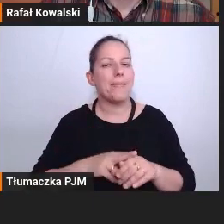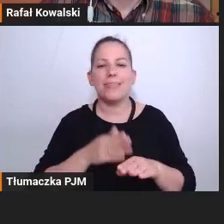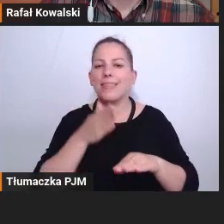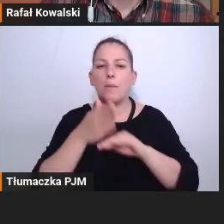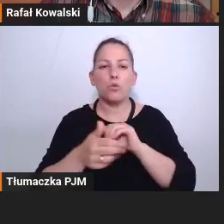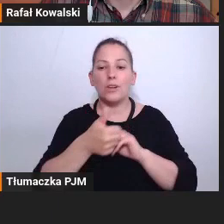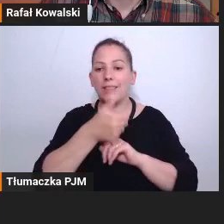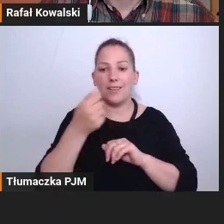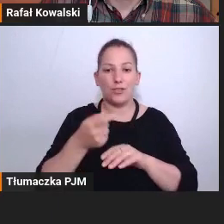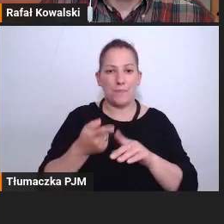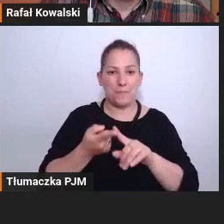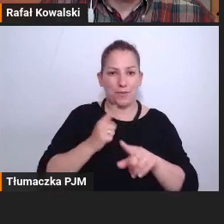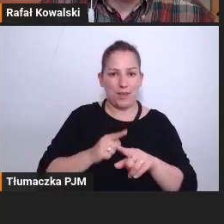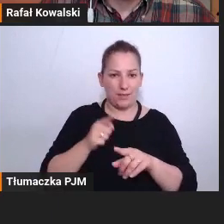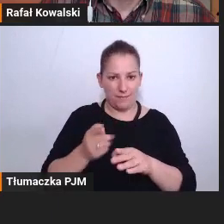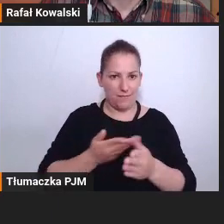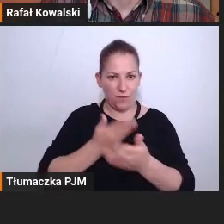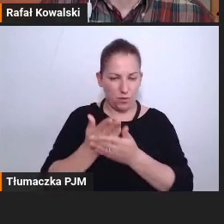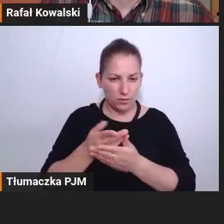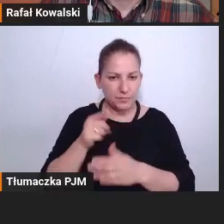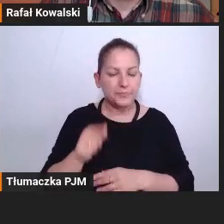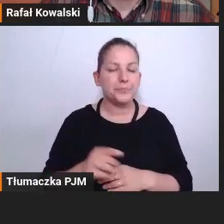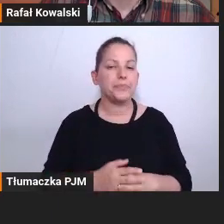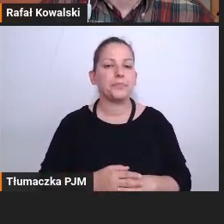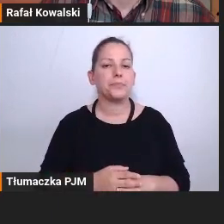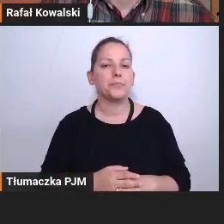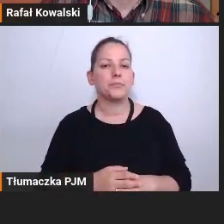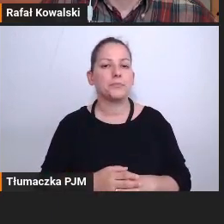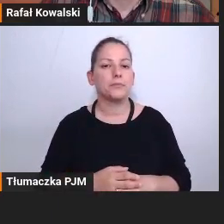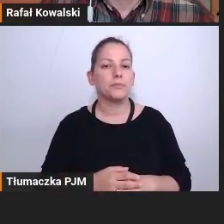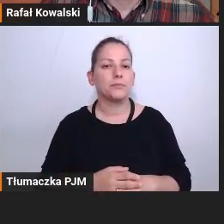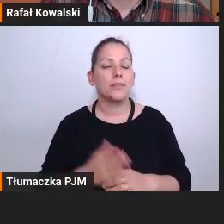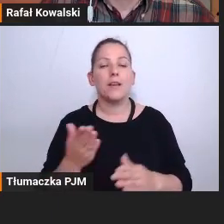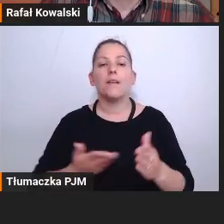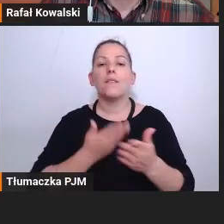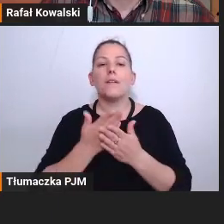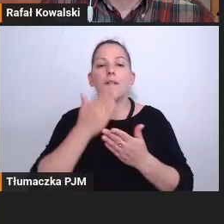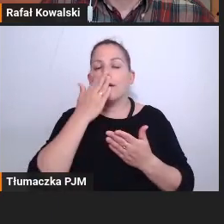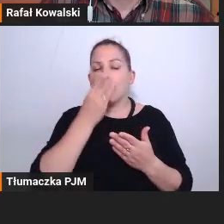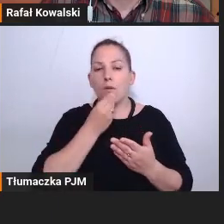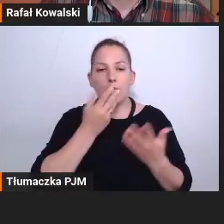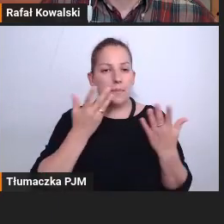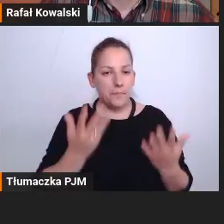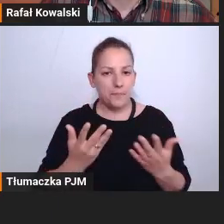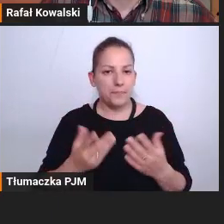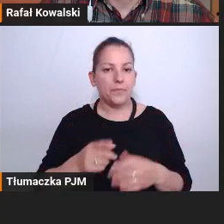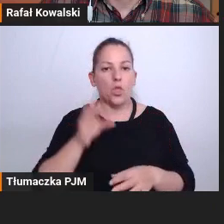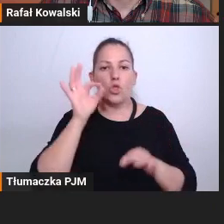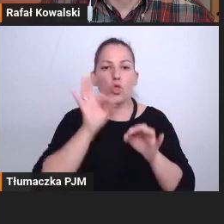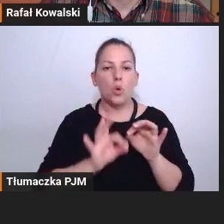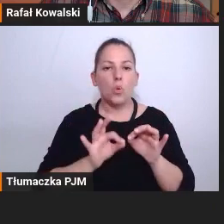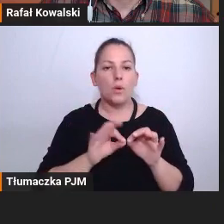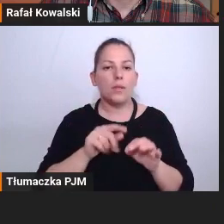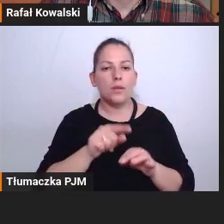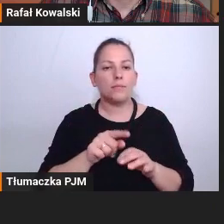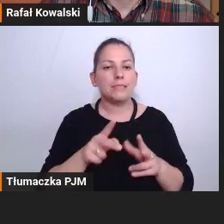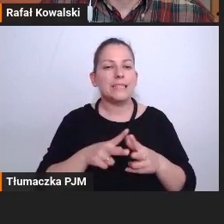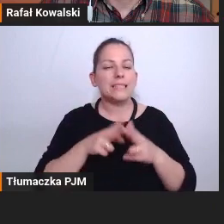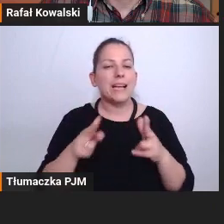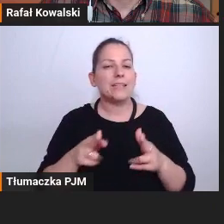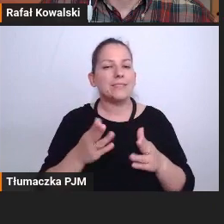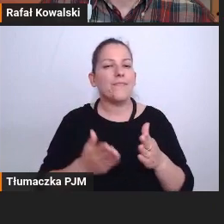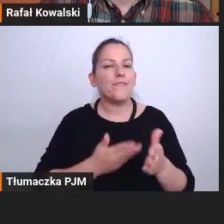jeden dzień taki wniosek możemy złożyć i wnioskowanie wygląda tak, że nam kodeks dokładnie mówi, jaki jest zakres tego